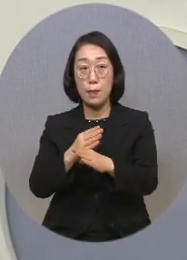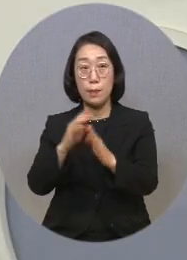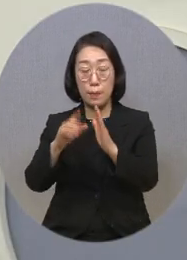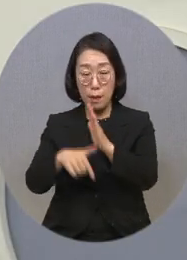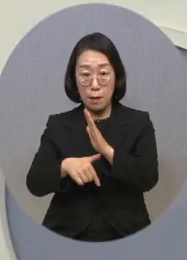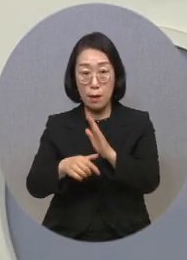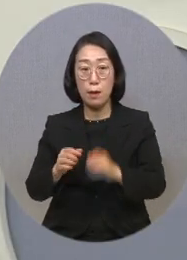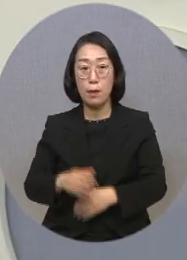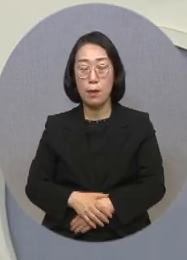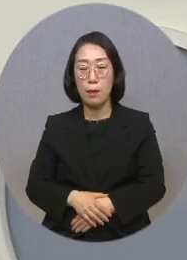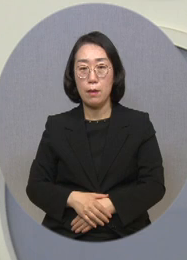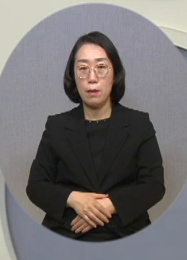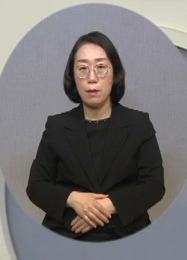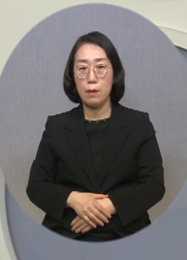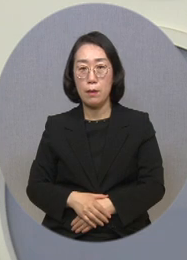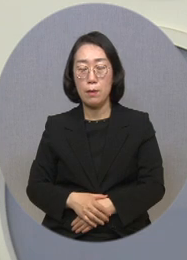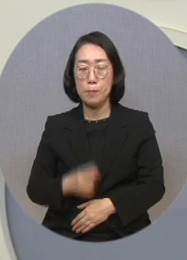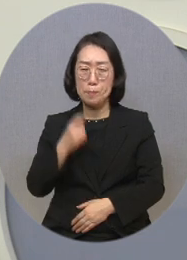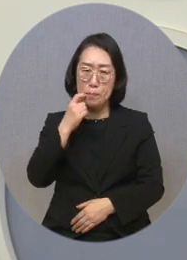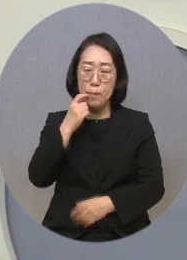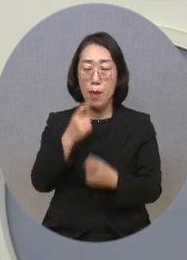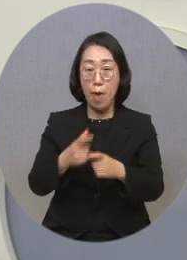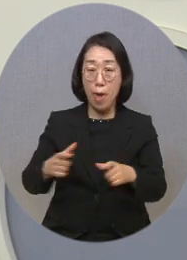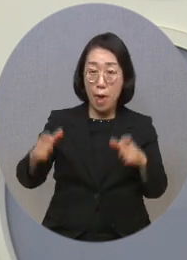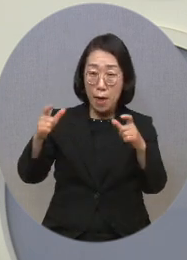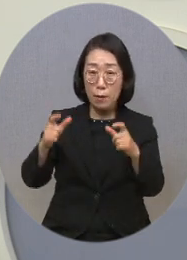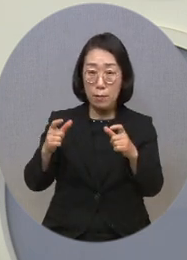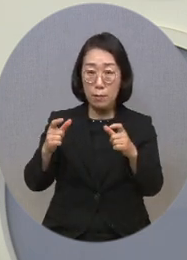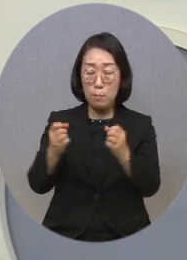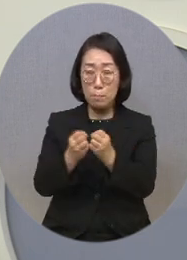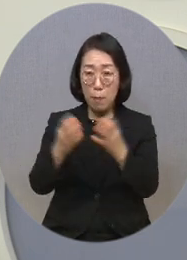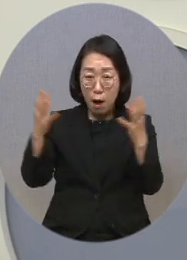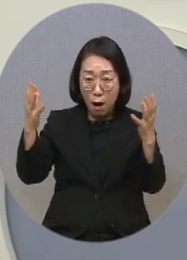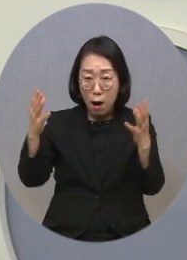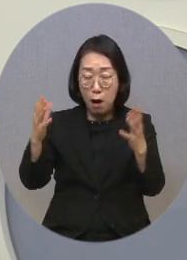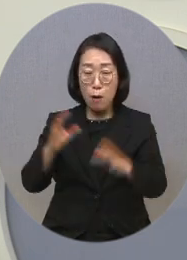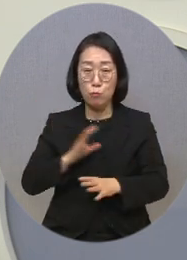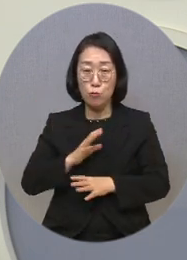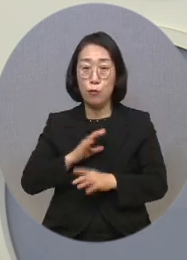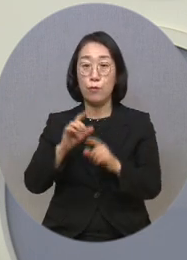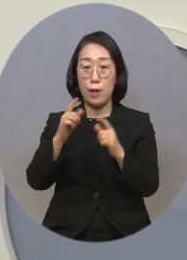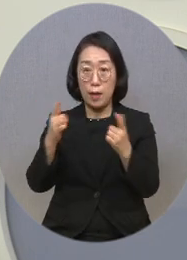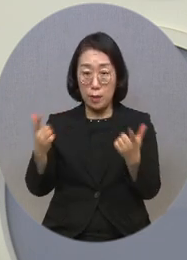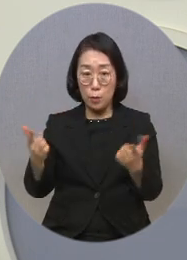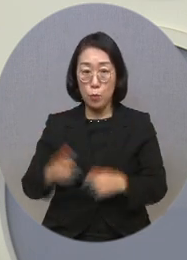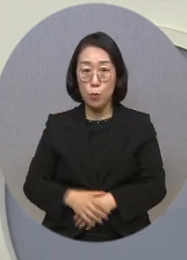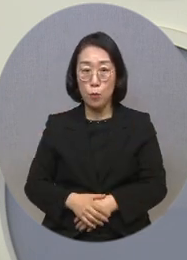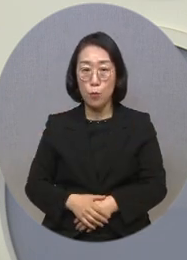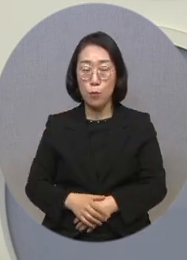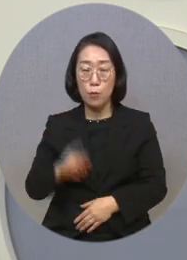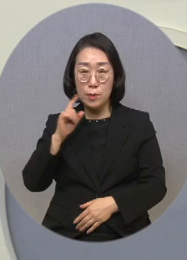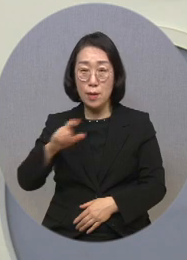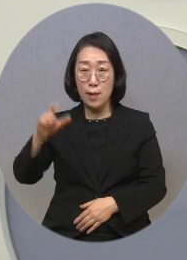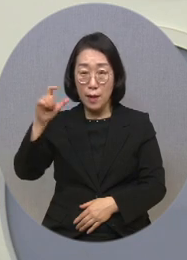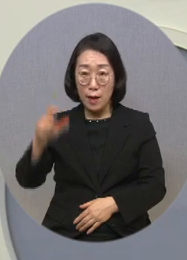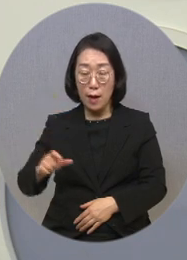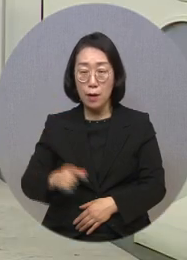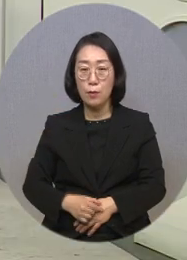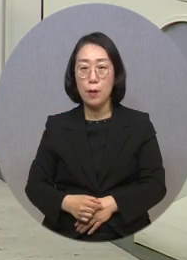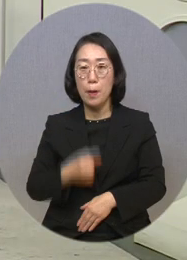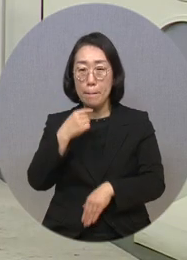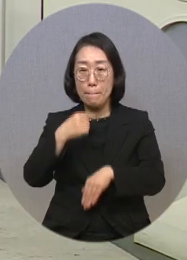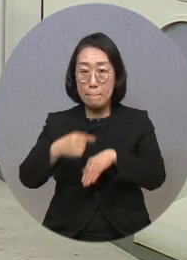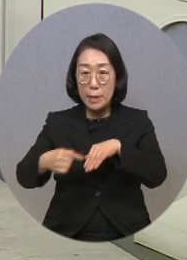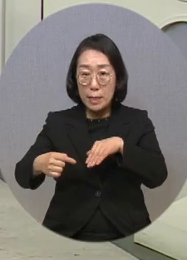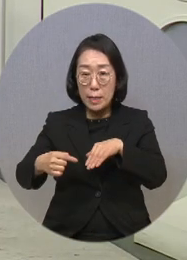지금 핵이 무서운 게 아니에요. 북한의 가장 강한 것은 민족정기예요.